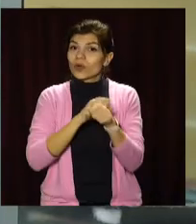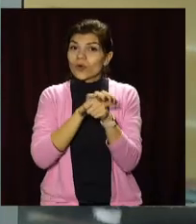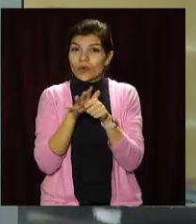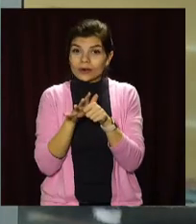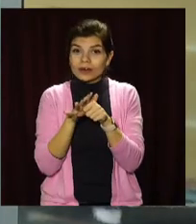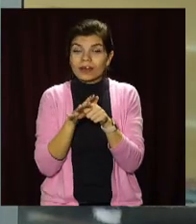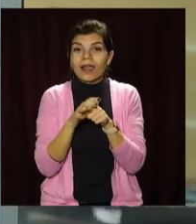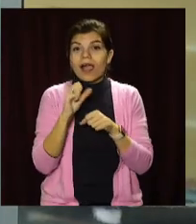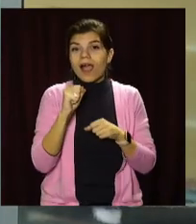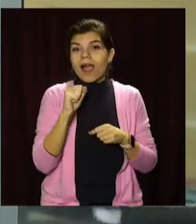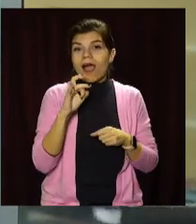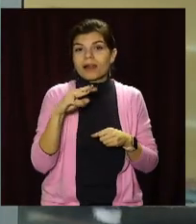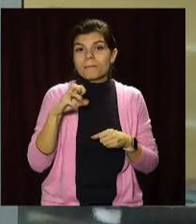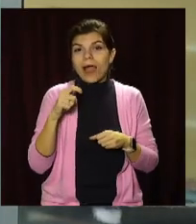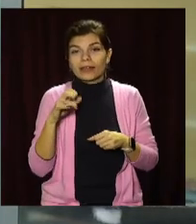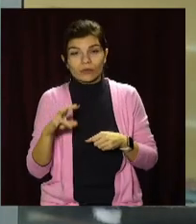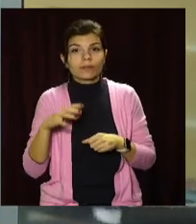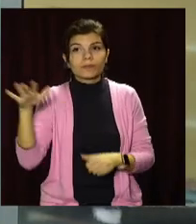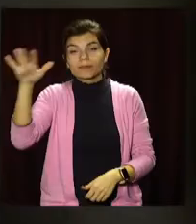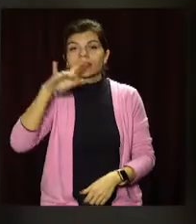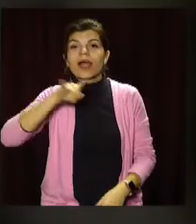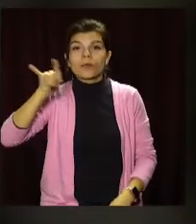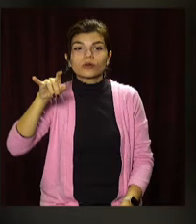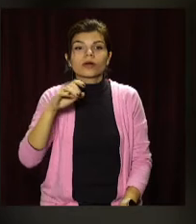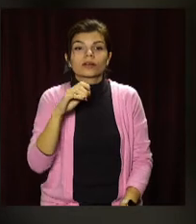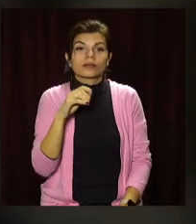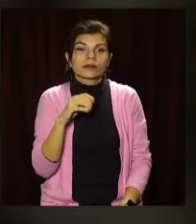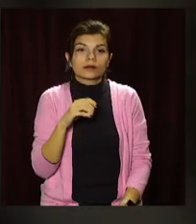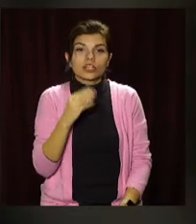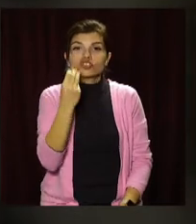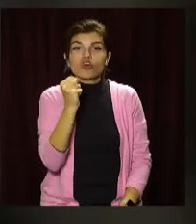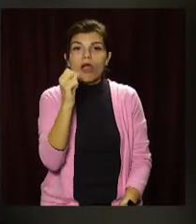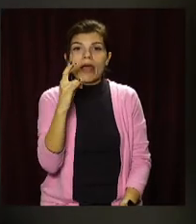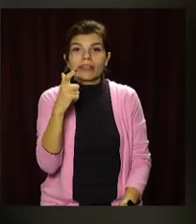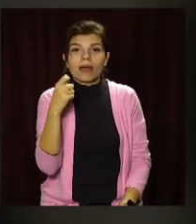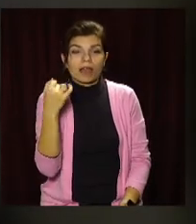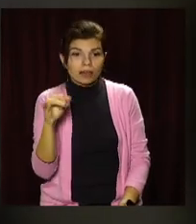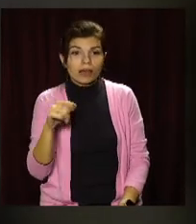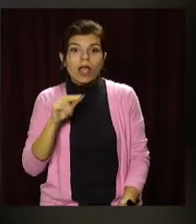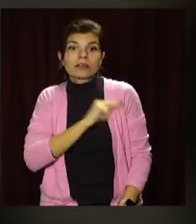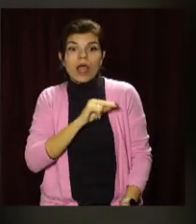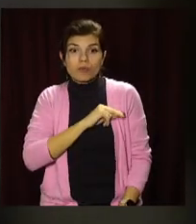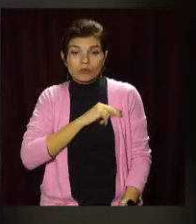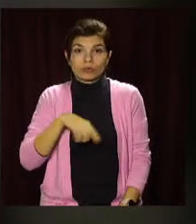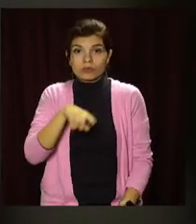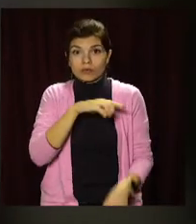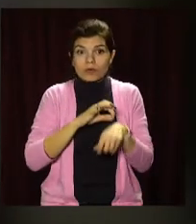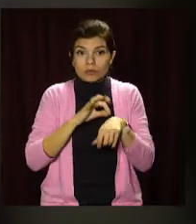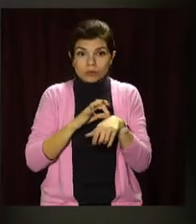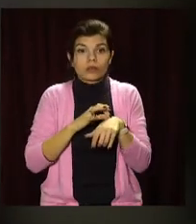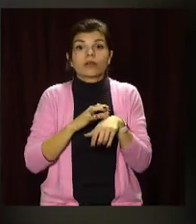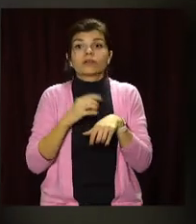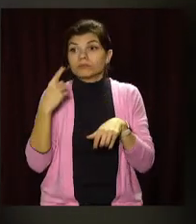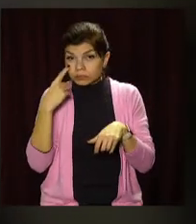Коронавірусний армагеддон. В аеропорту Шанхая заявили про інфікування COVID-19 кількох працівників. Литовище негайно